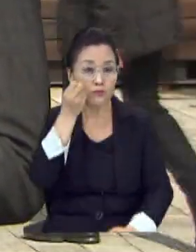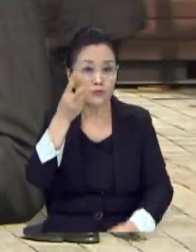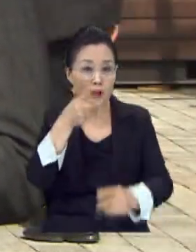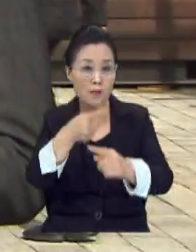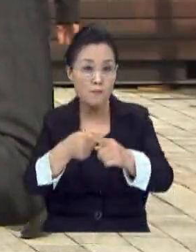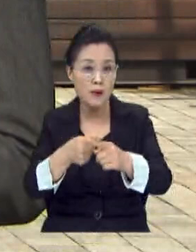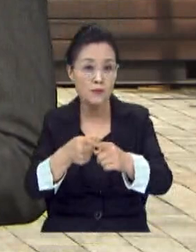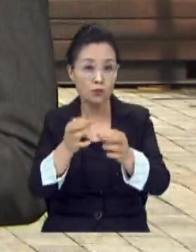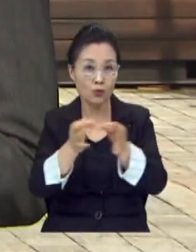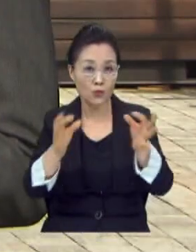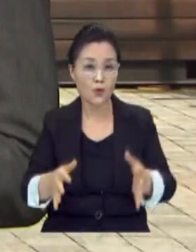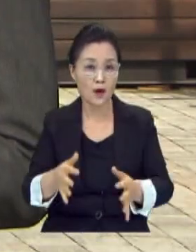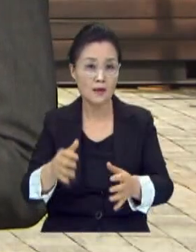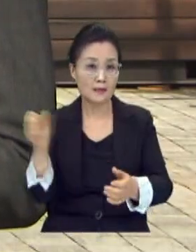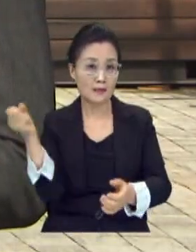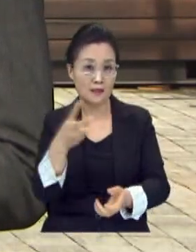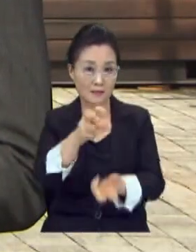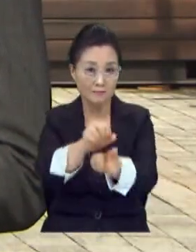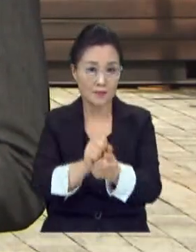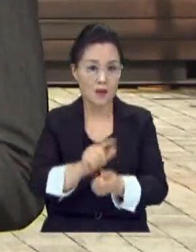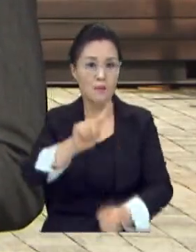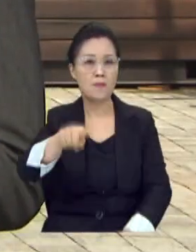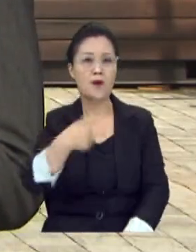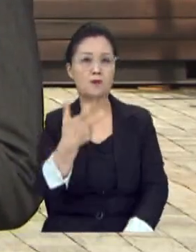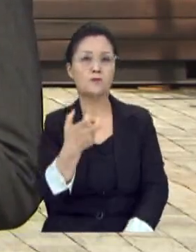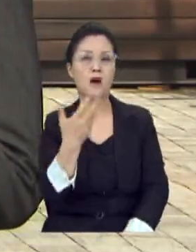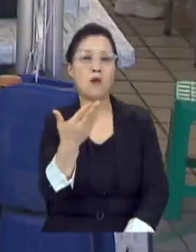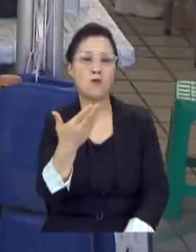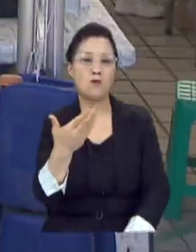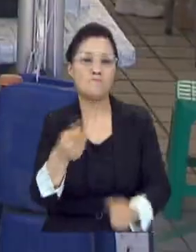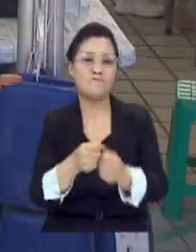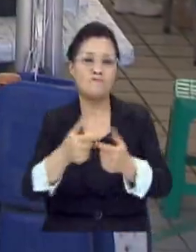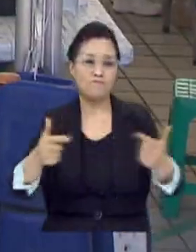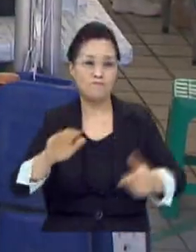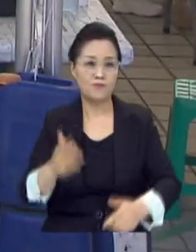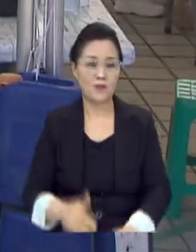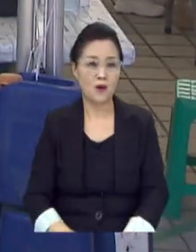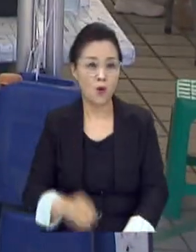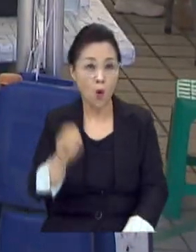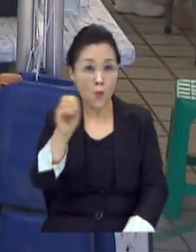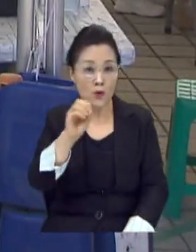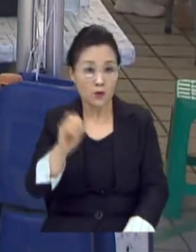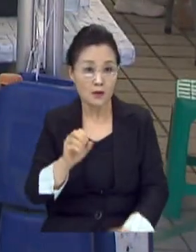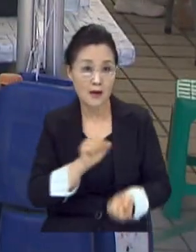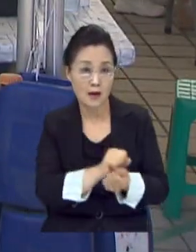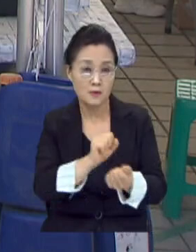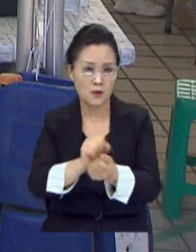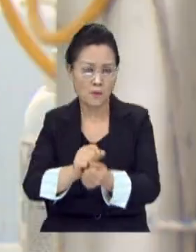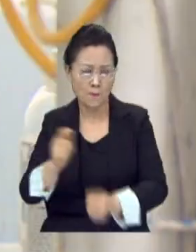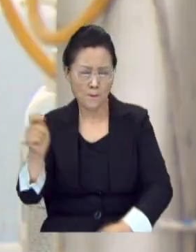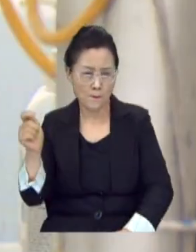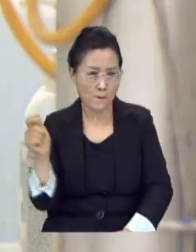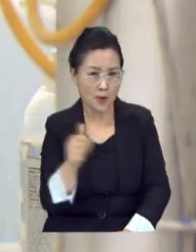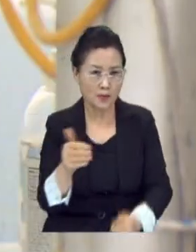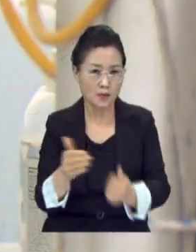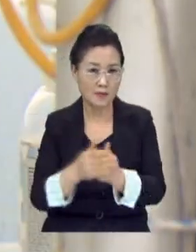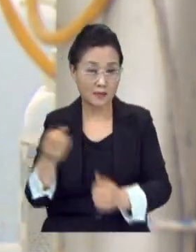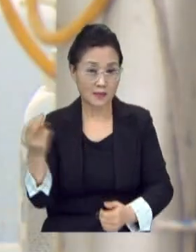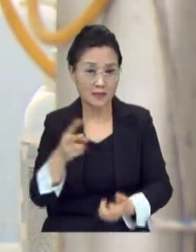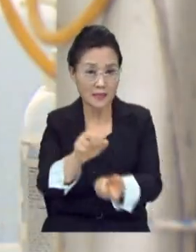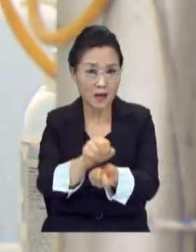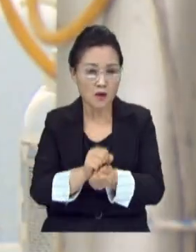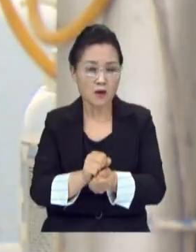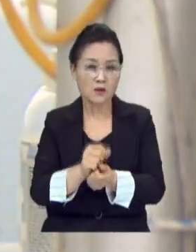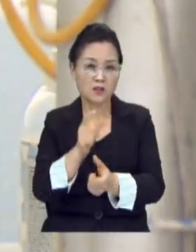이제 가면 꼼수가 100 29건 으로 늘고 있습니다 5 미크론 의 감염률이 워낙 빨라 제 감염에 대한